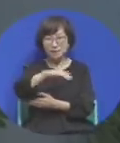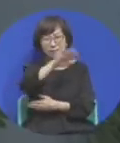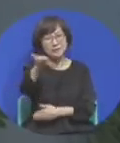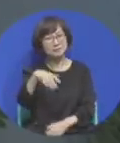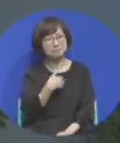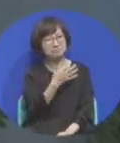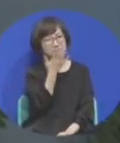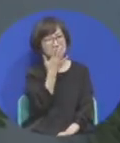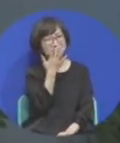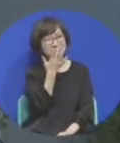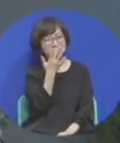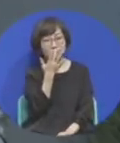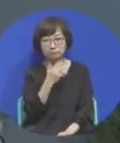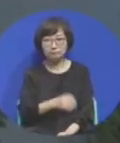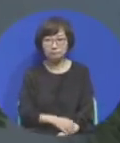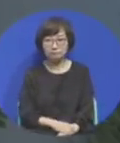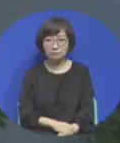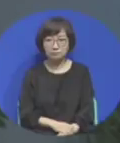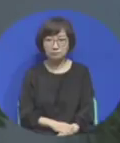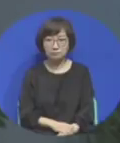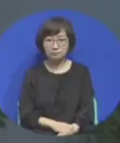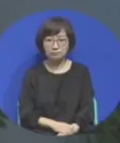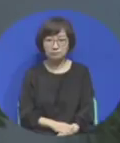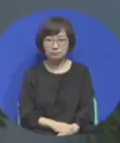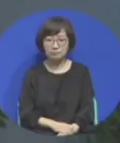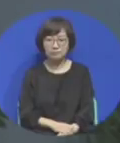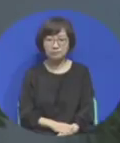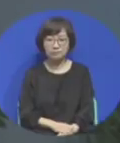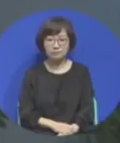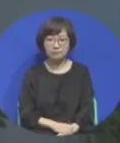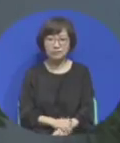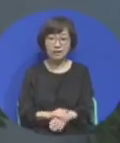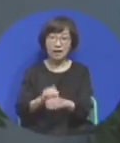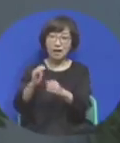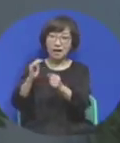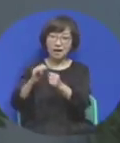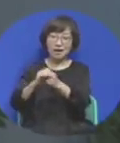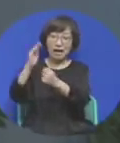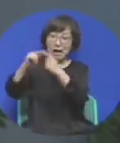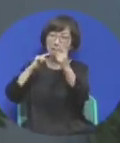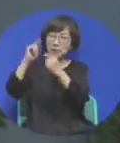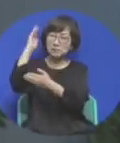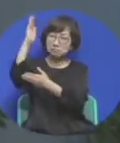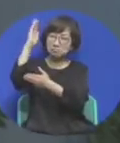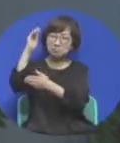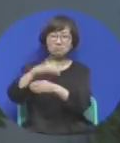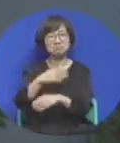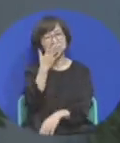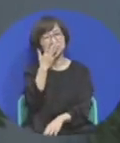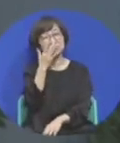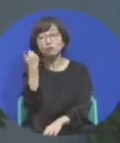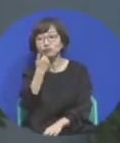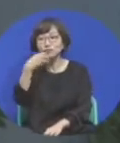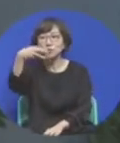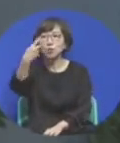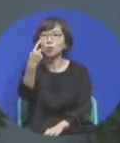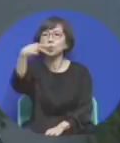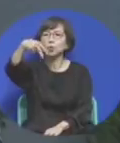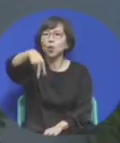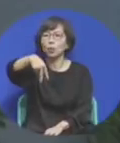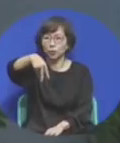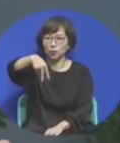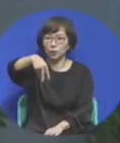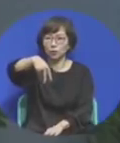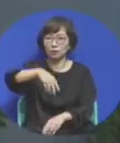just overlook my words. 하나님 말씀 예사로 들은 소동 아니 이 로시 말이에요. But Lot did the same thing. He overlooked God's word.